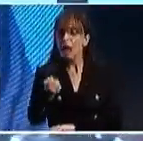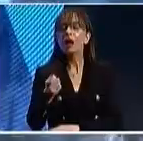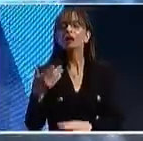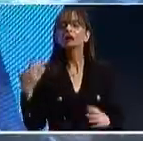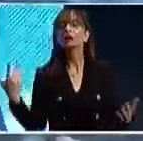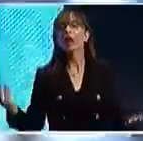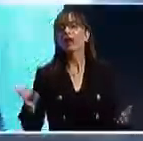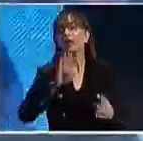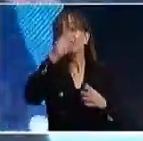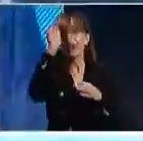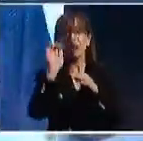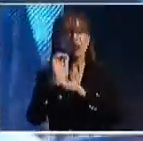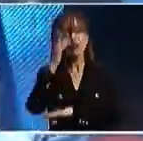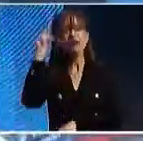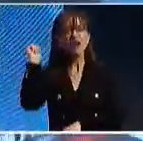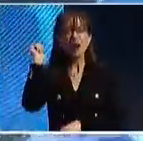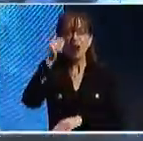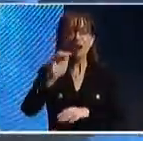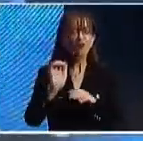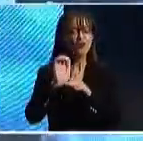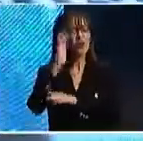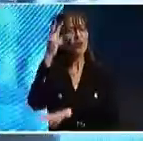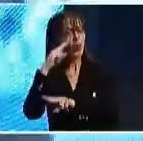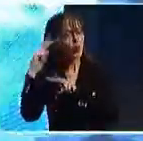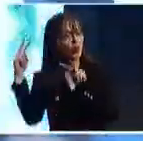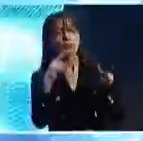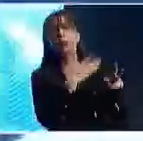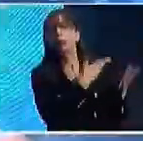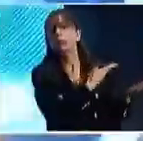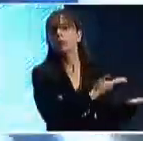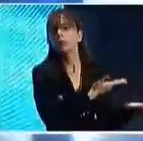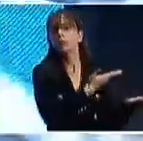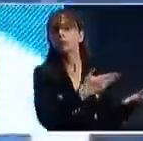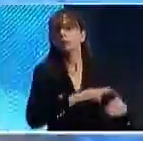İstanbul'da yaşanan, her gün yaşanan manzara bunlar.